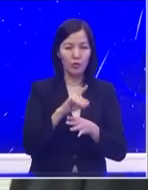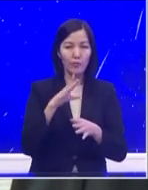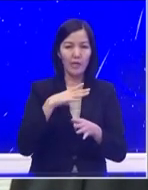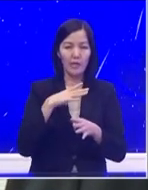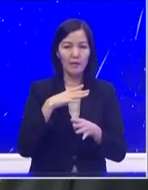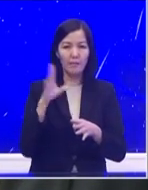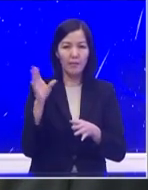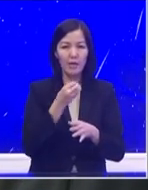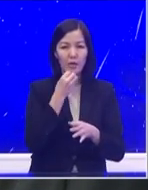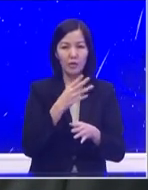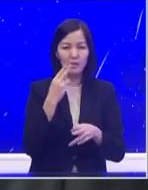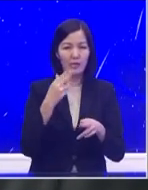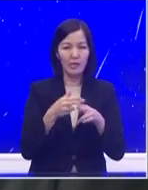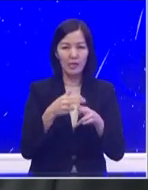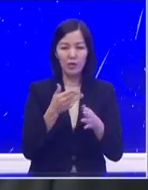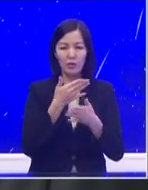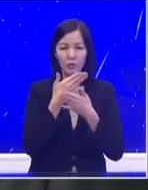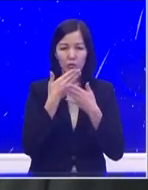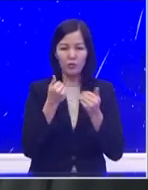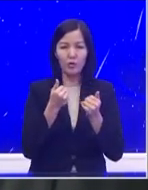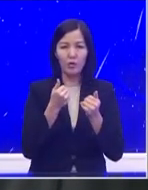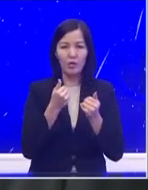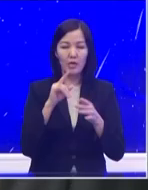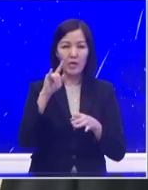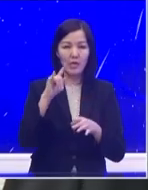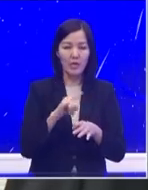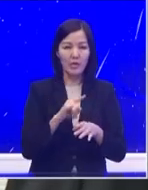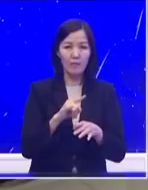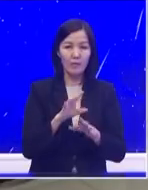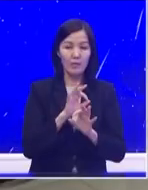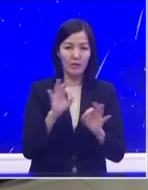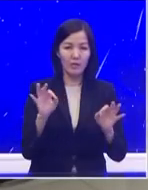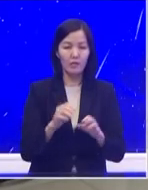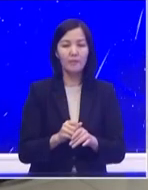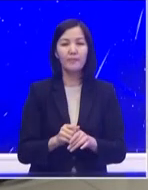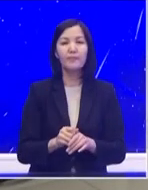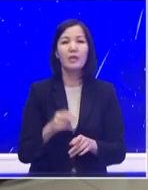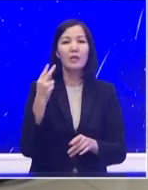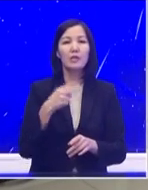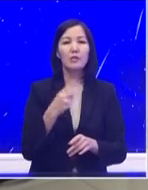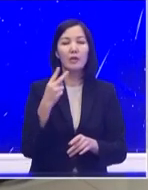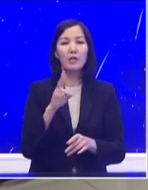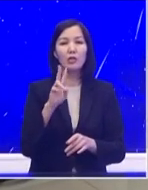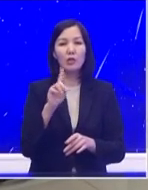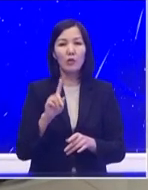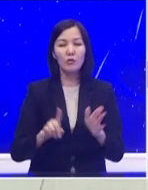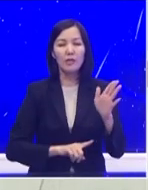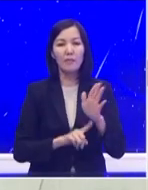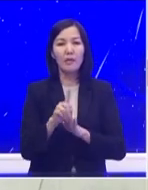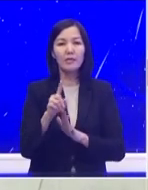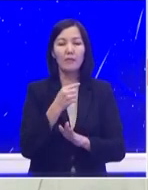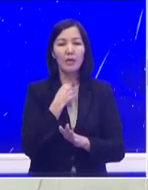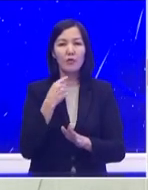не кедрге болган жок. Экипаж отличный. 22-ші наурыздан бастап Талдықорған Нұрсұлтанға